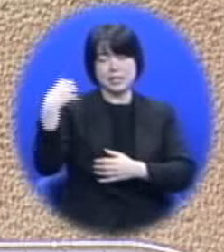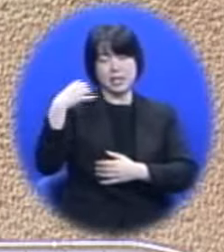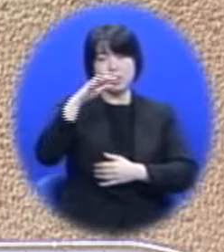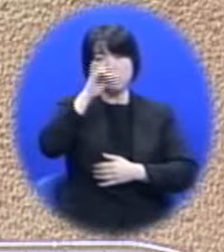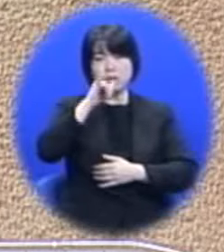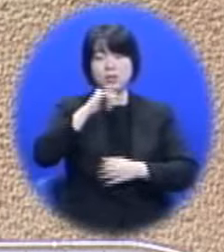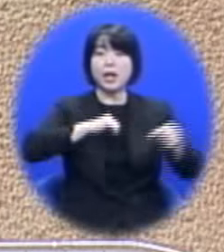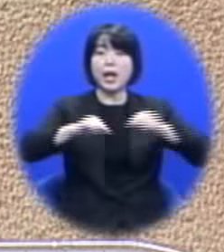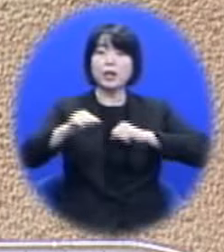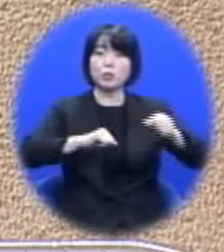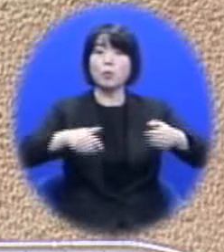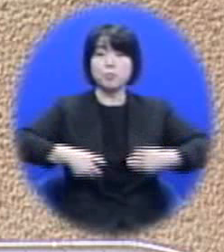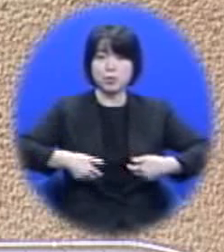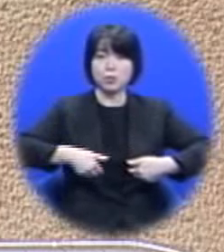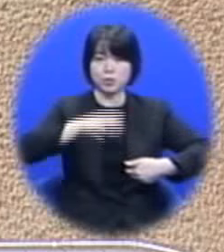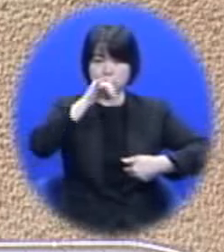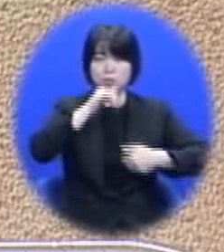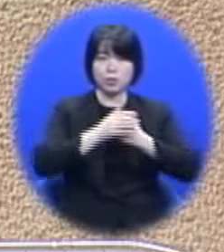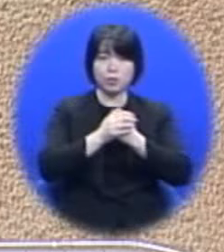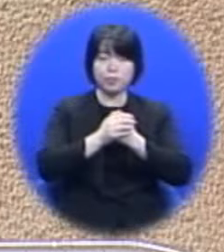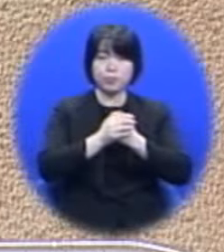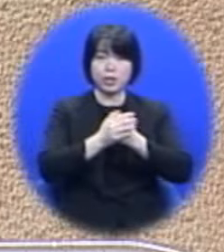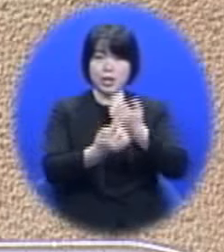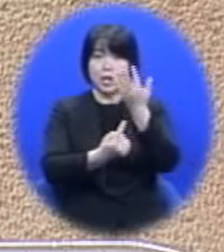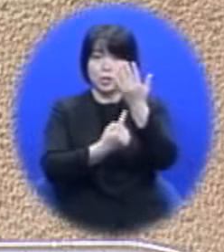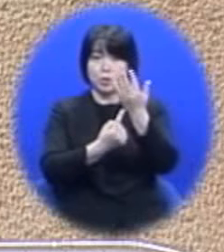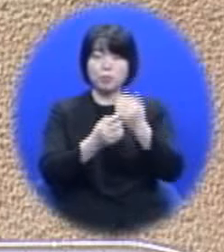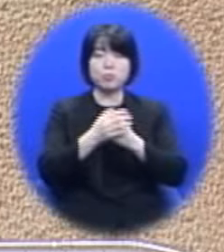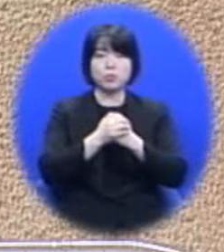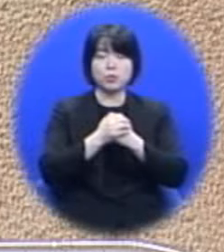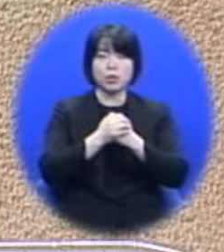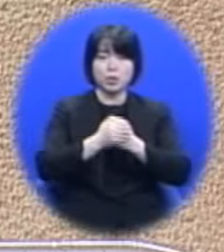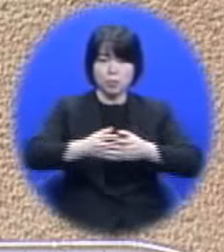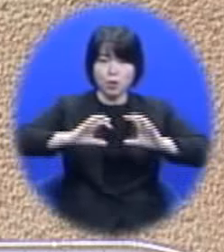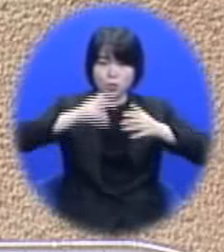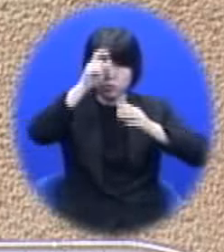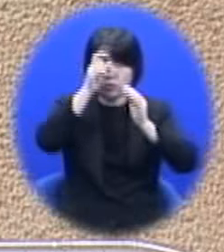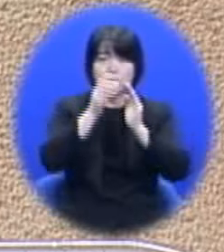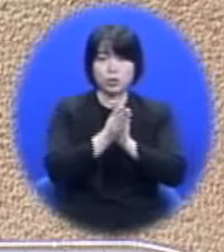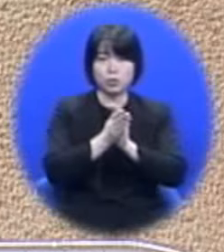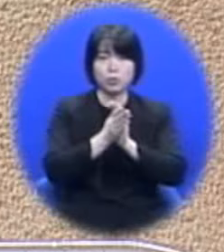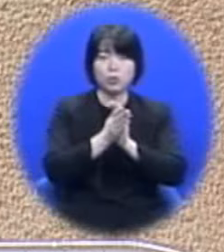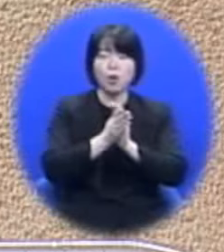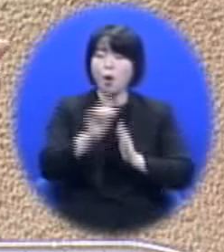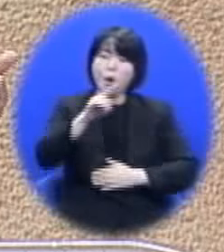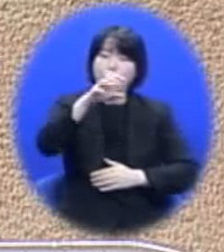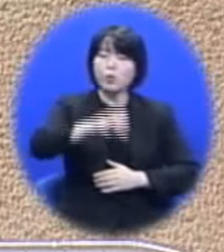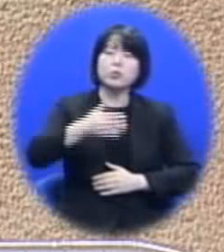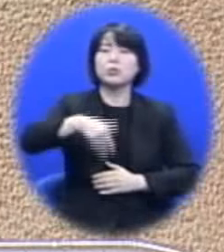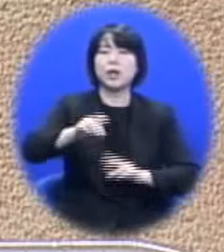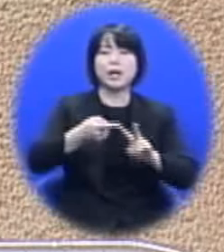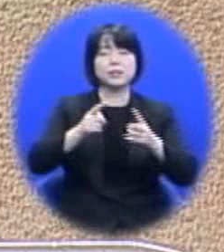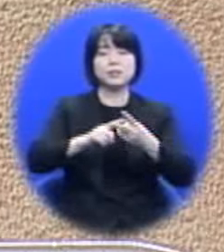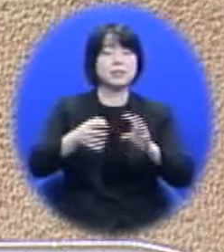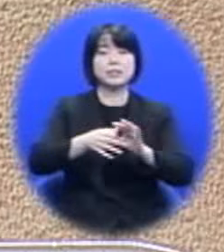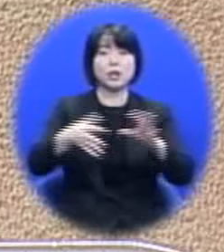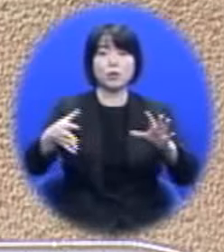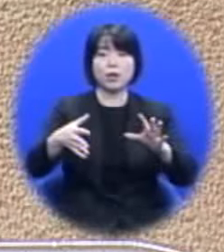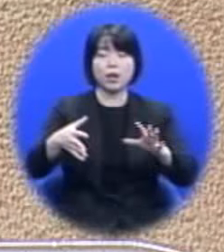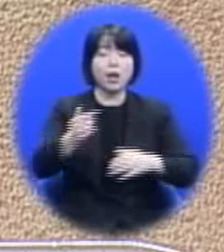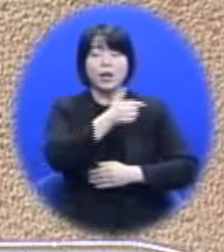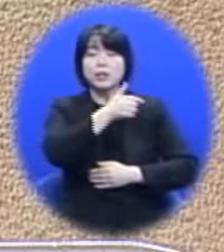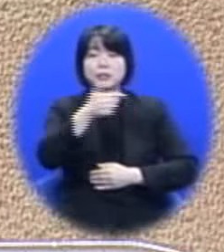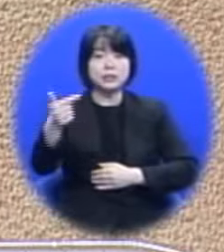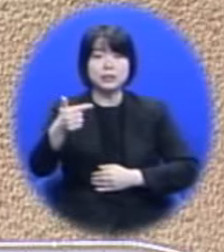해야 합니다. 촛불 집회, 구국기도회, 어디로 가든지 상관없어요. 그건 대단히